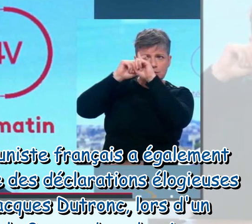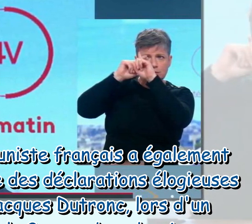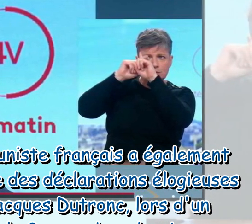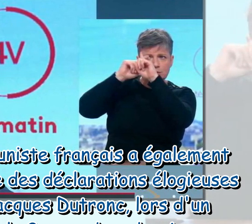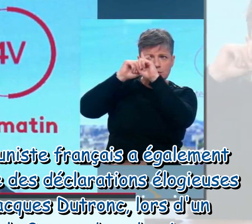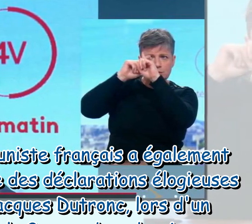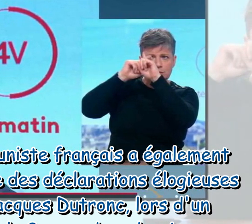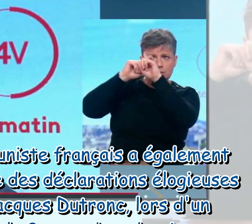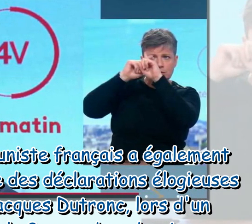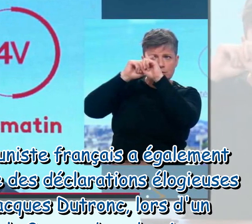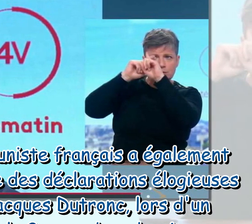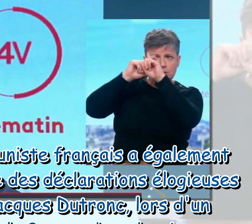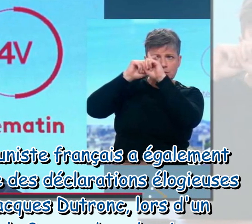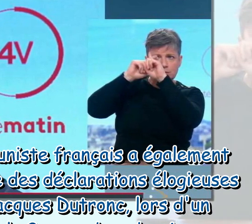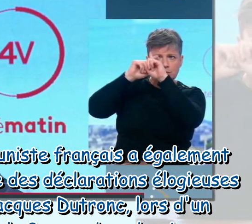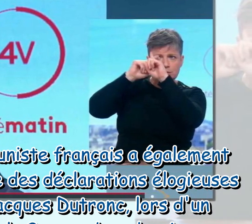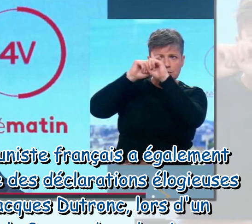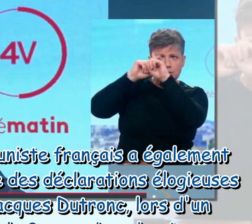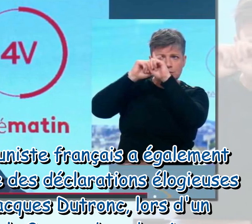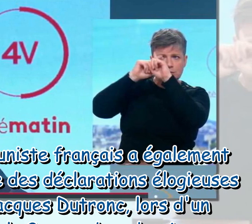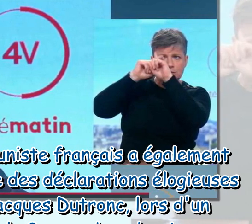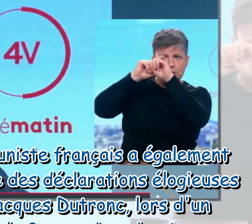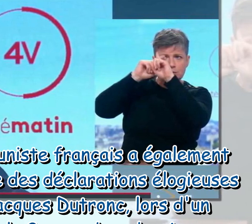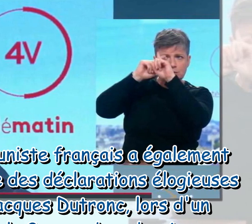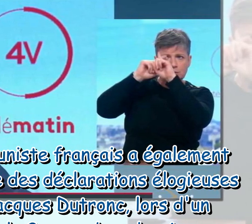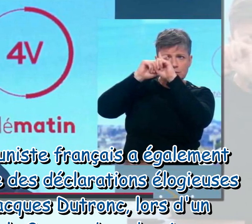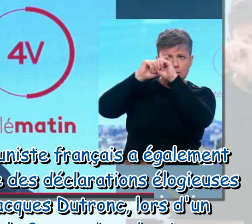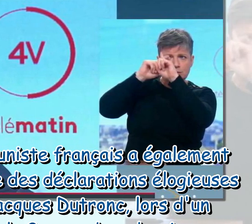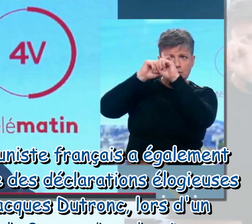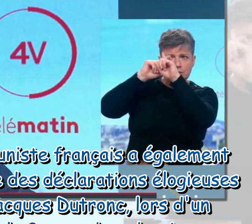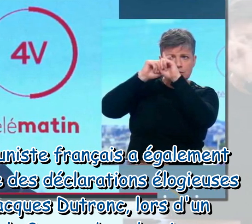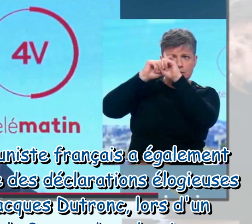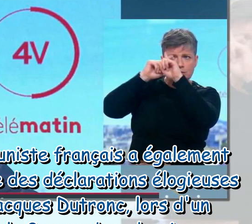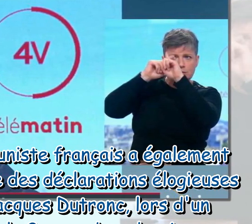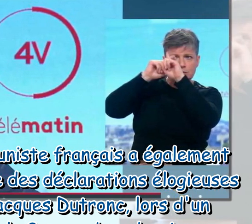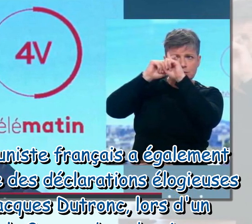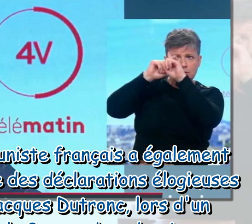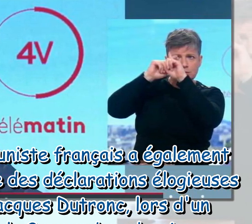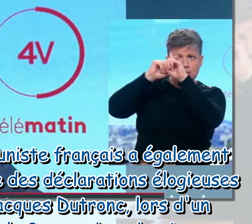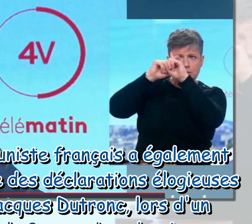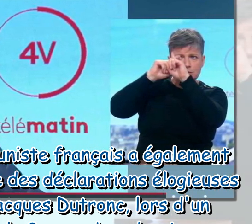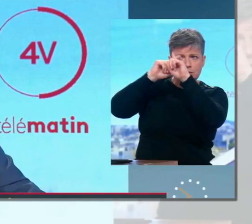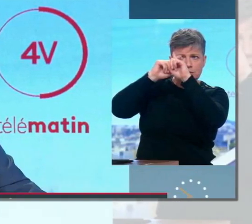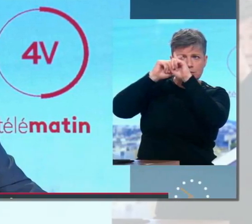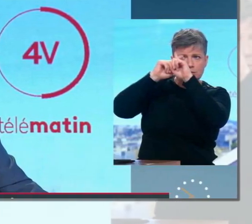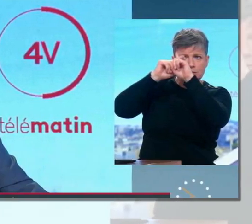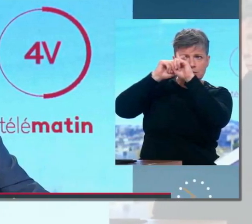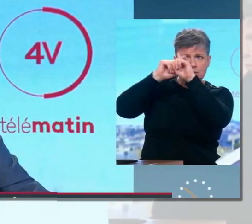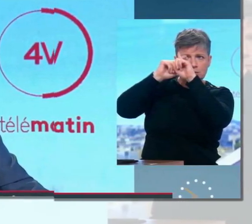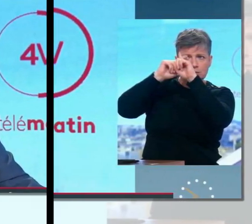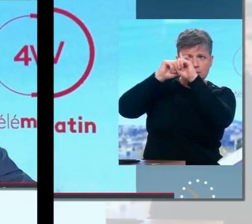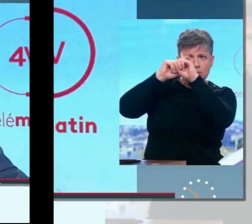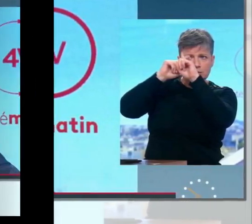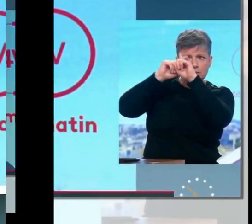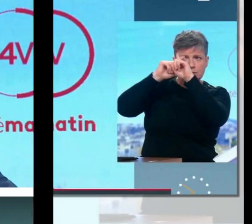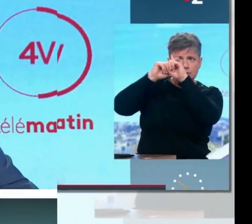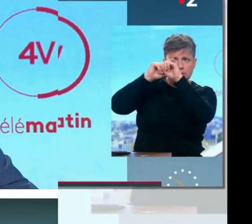sujet, dont l'émetteur est Jacques Dutronc, lors d'un entretien accordé à Paris Match, le 2 novembre dernier.